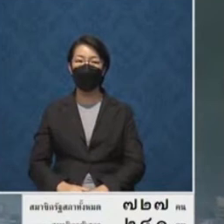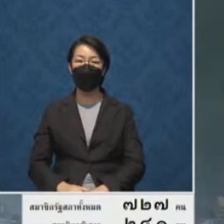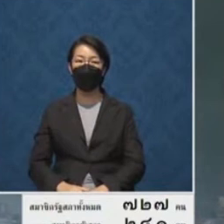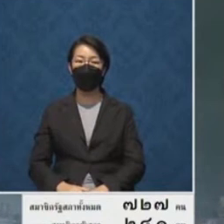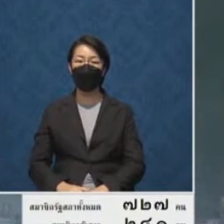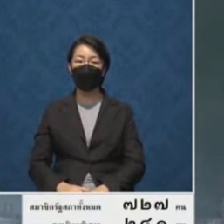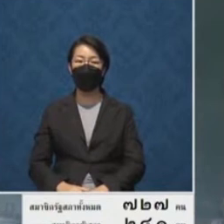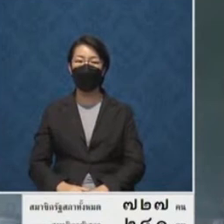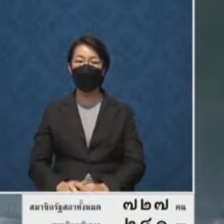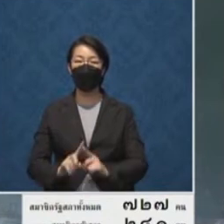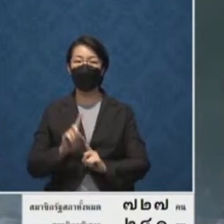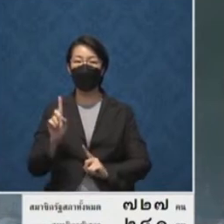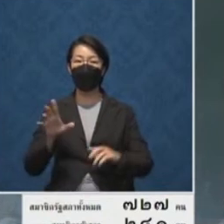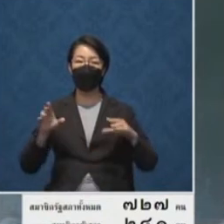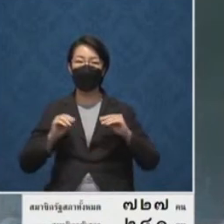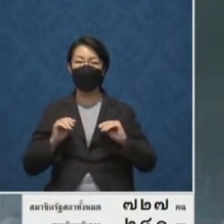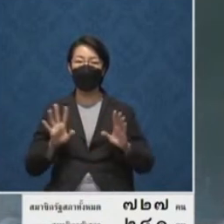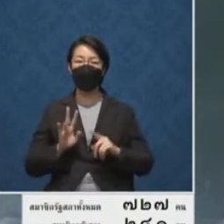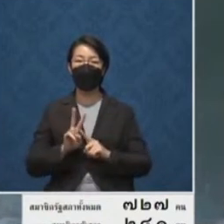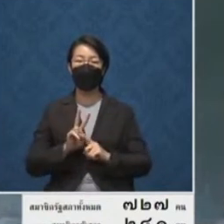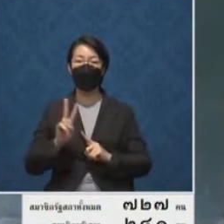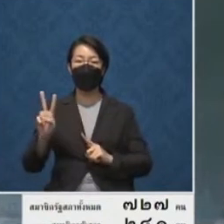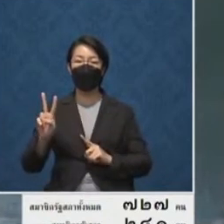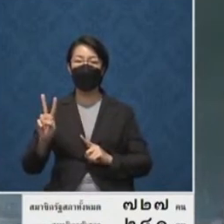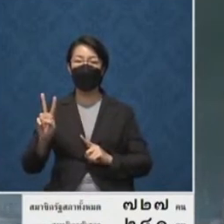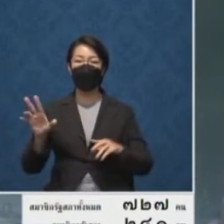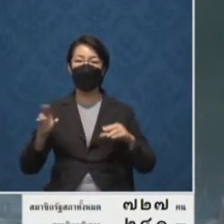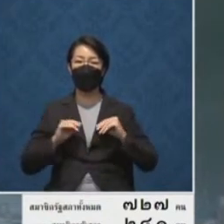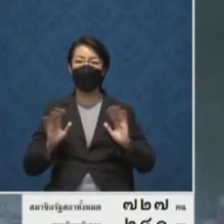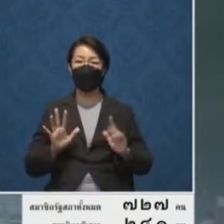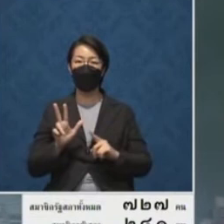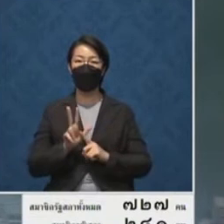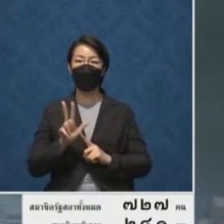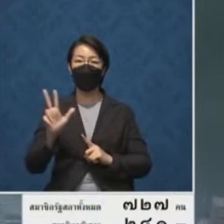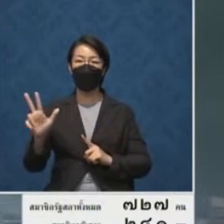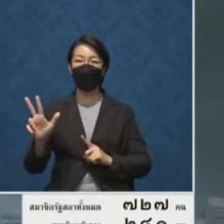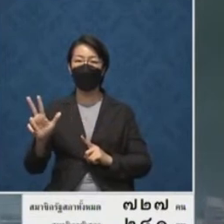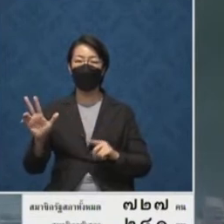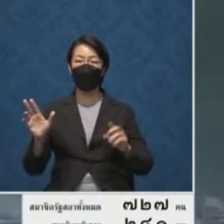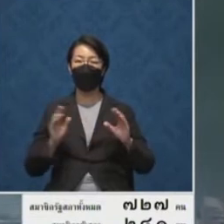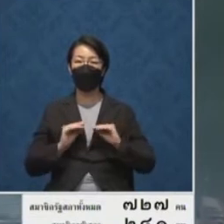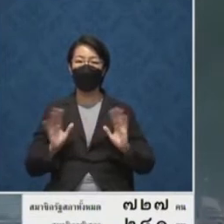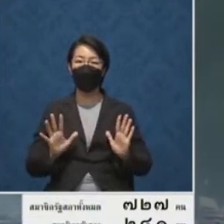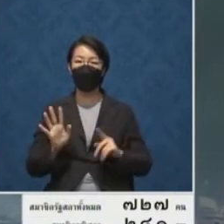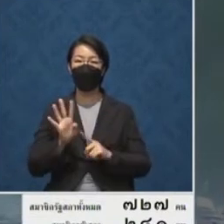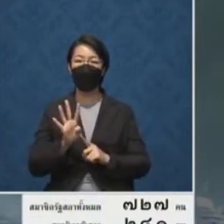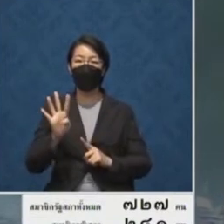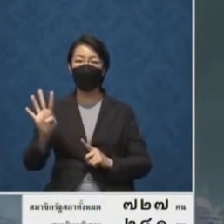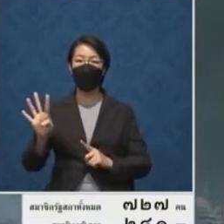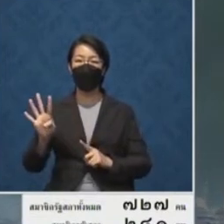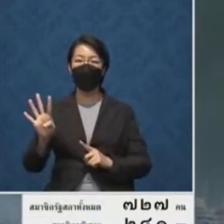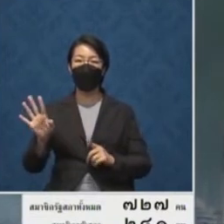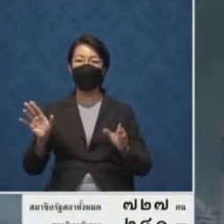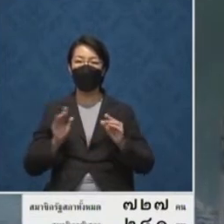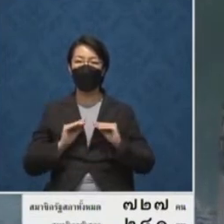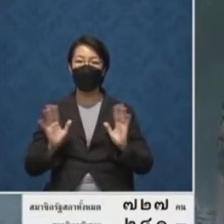มิลินทจินดา 1ไม่รับหลักการ2ไม่รับหลักการ3ไม่รับ